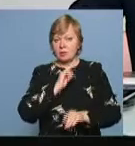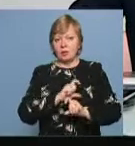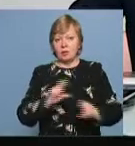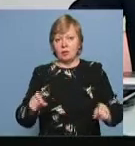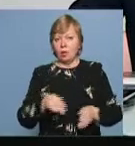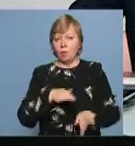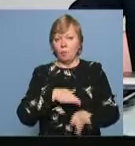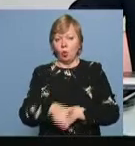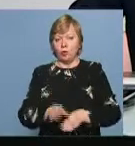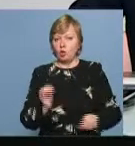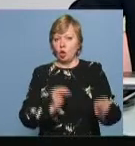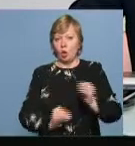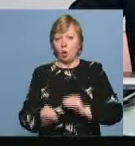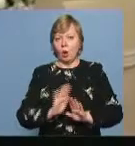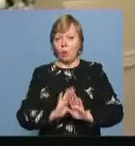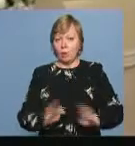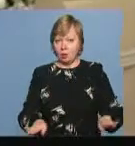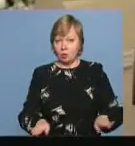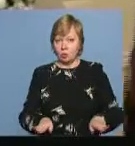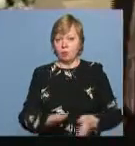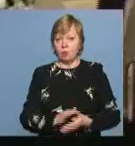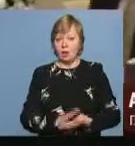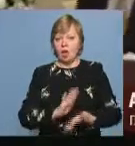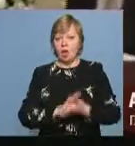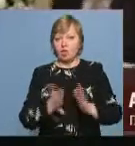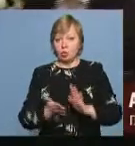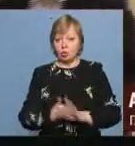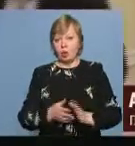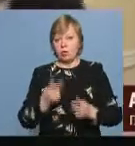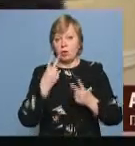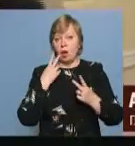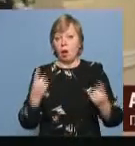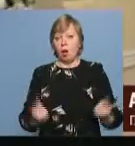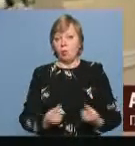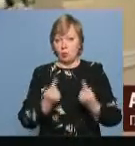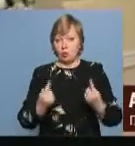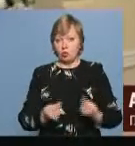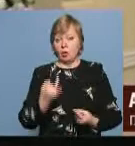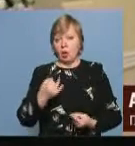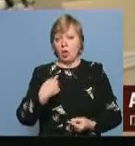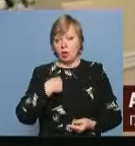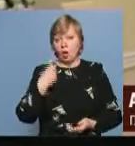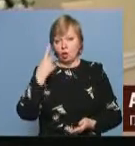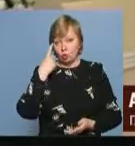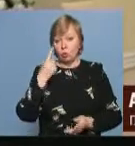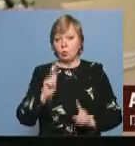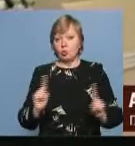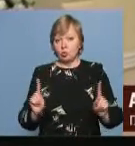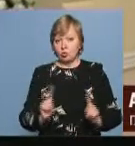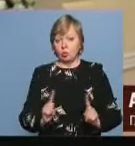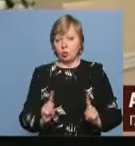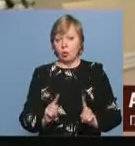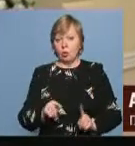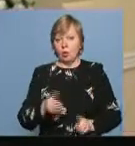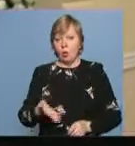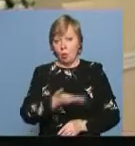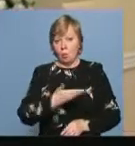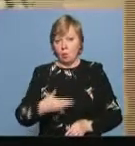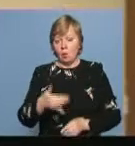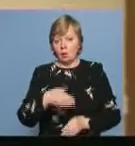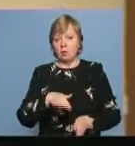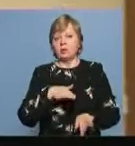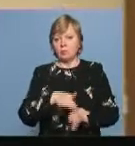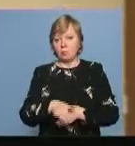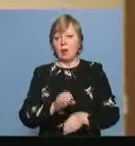не укомплектованы. Ситуация штатная, и я думаю, что мы ее с ней